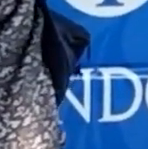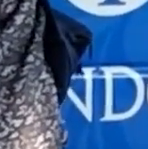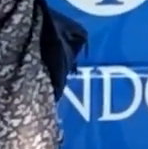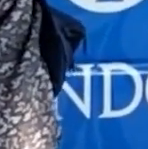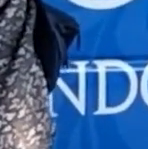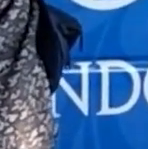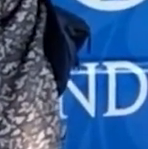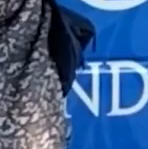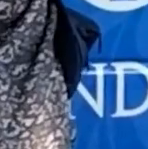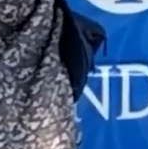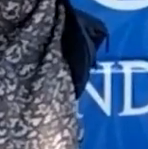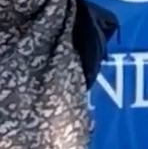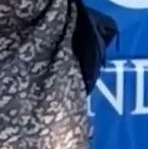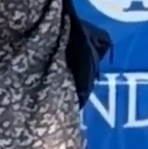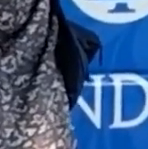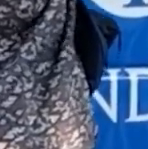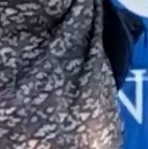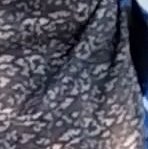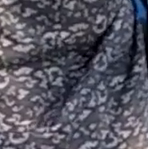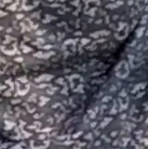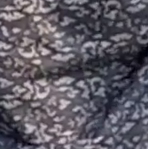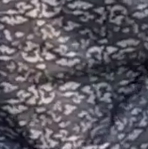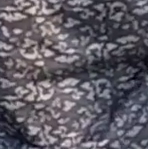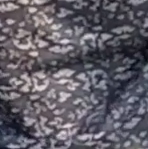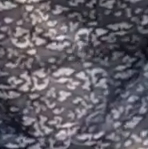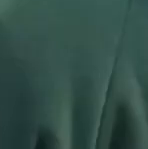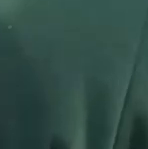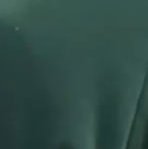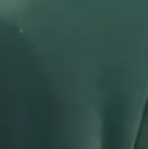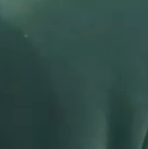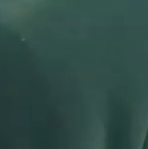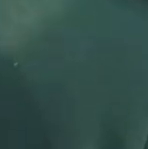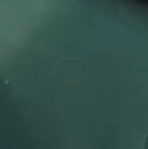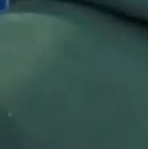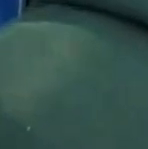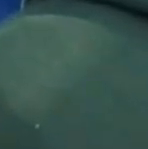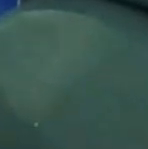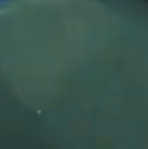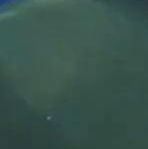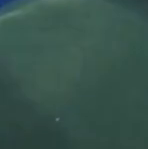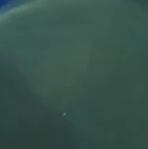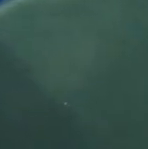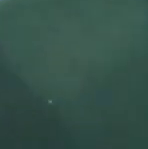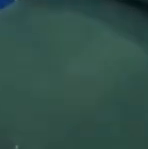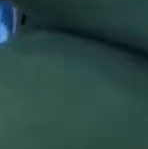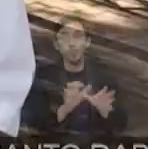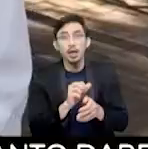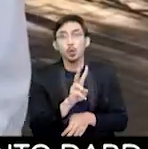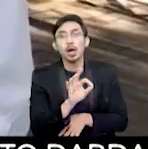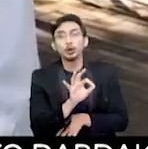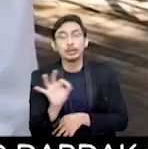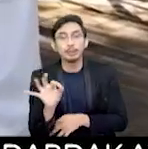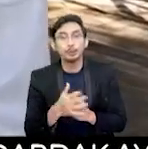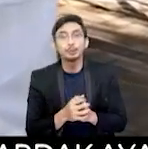sesuai dengan aturan yang ditetapkan oleh Bank Indonesia Seorang warga hanya bisa menukar maksimal 5 paket uang Rupiah kertas